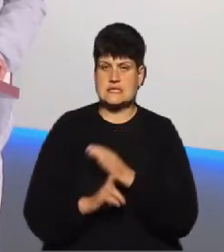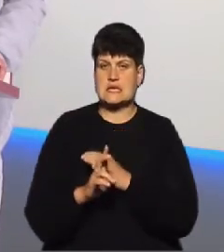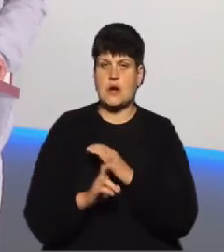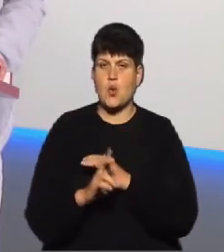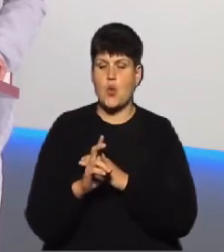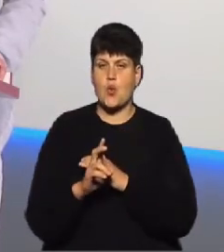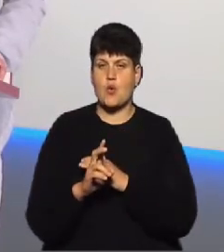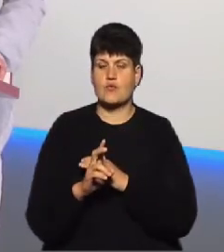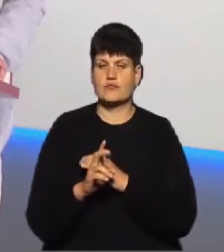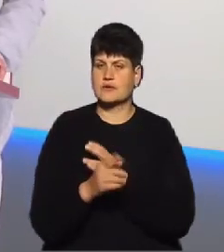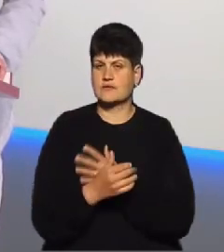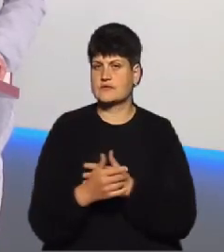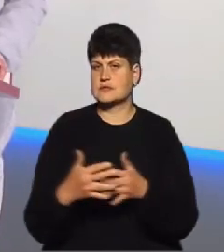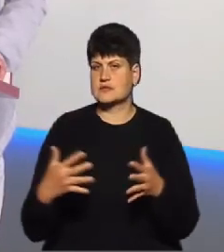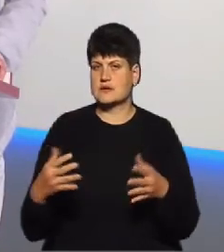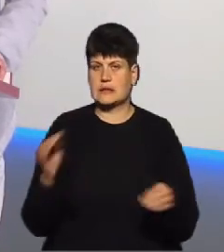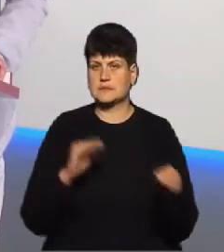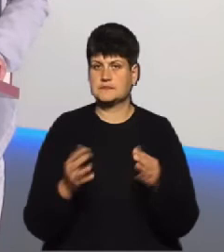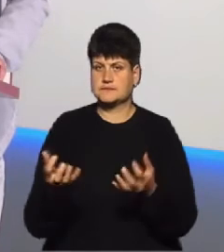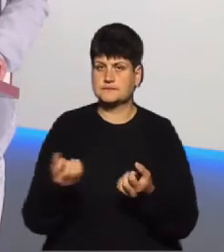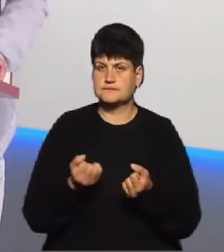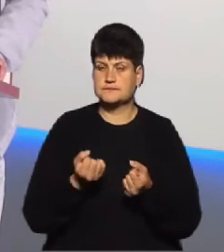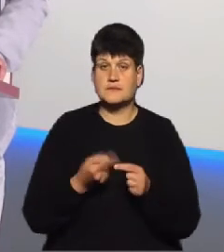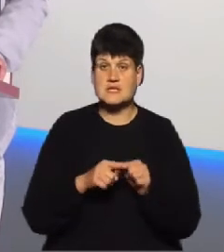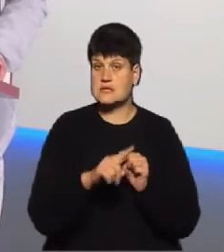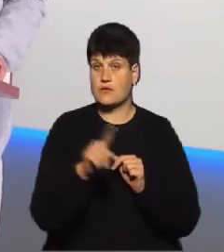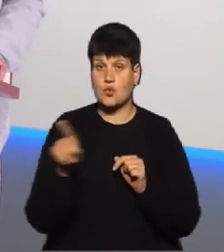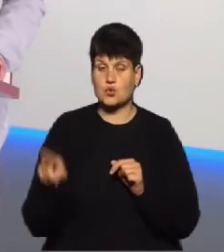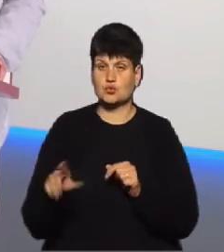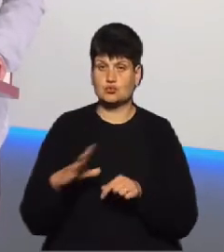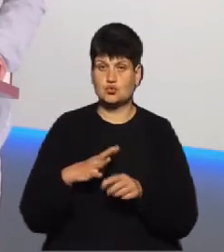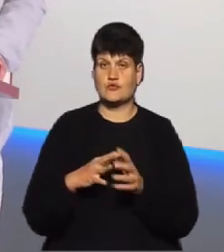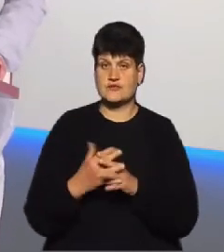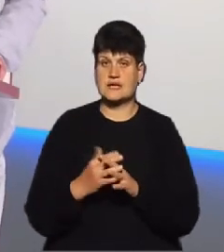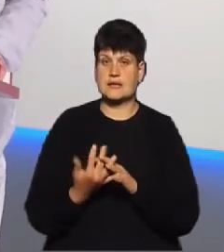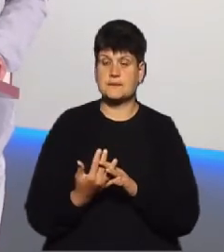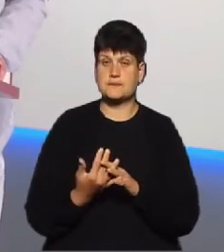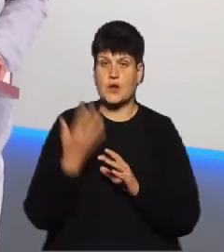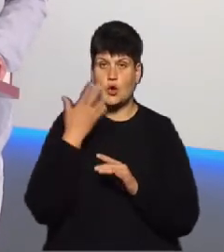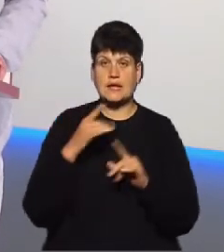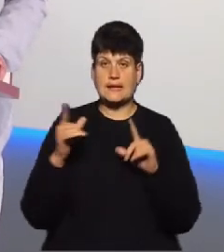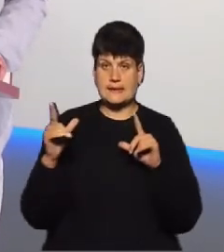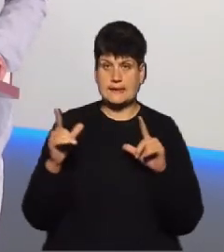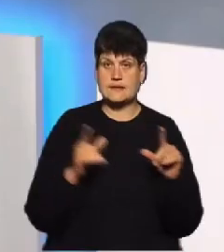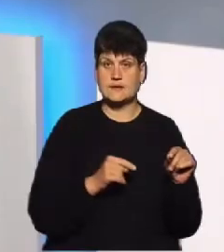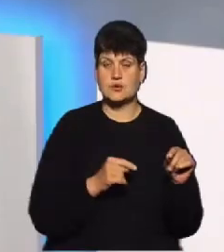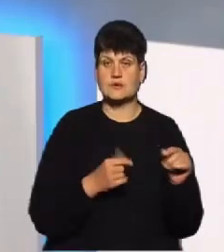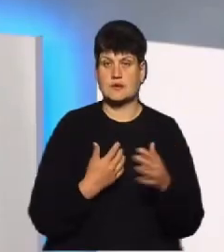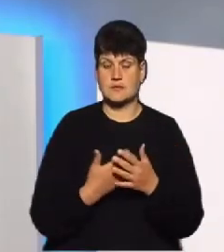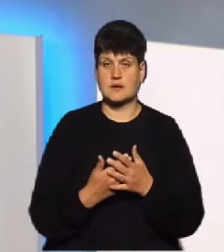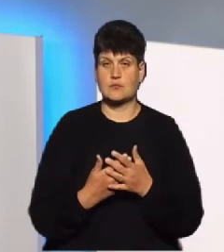всякі приналаддя. Це кожне було, кожне село. Коли їхало, наприклад, мої